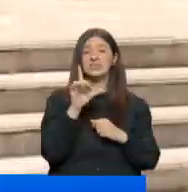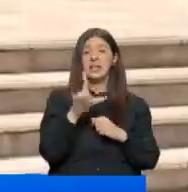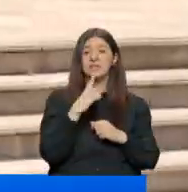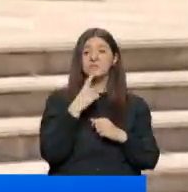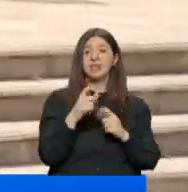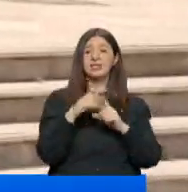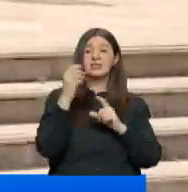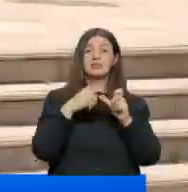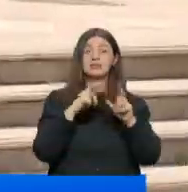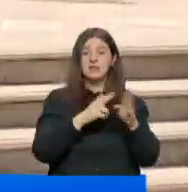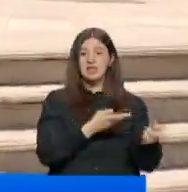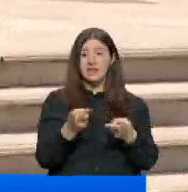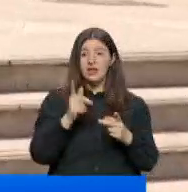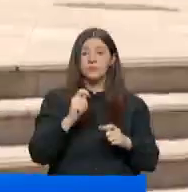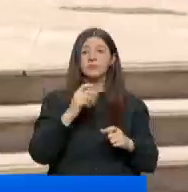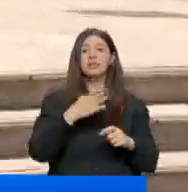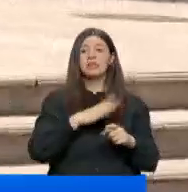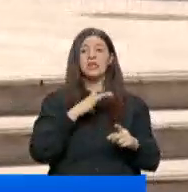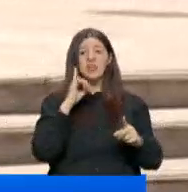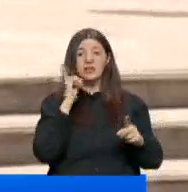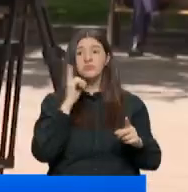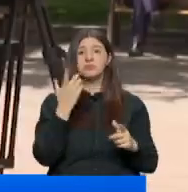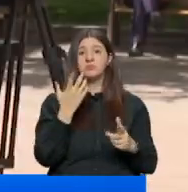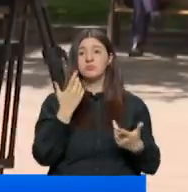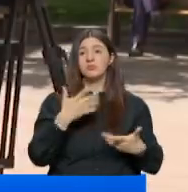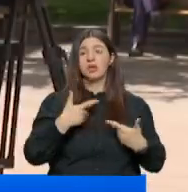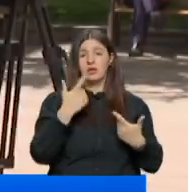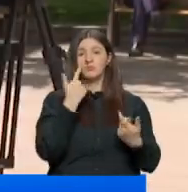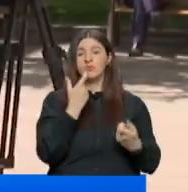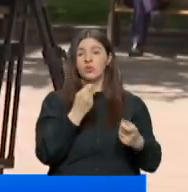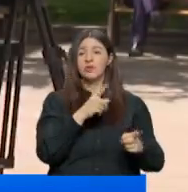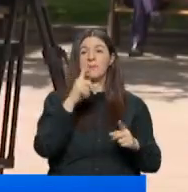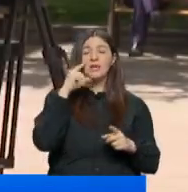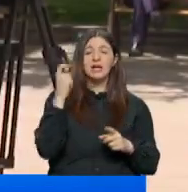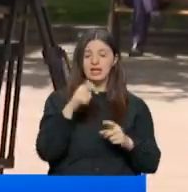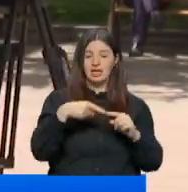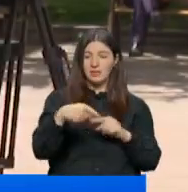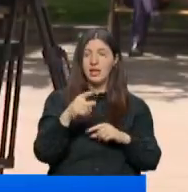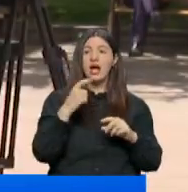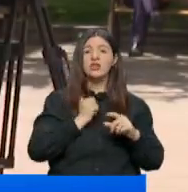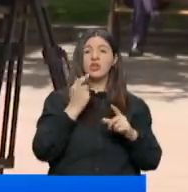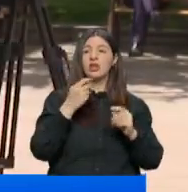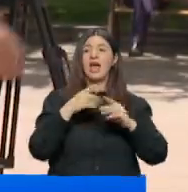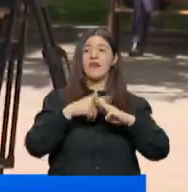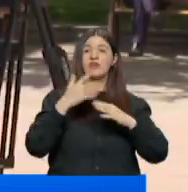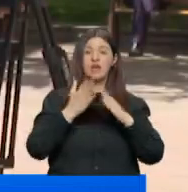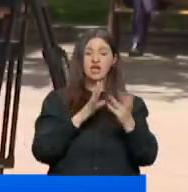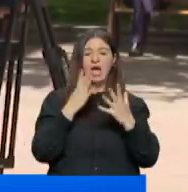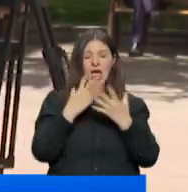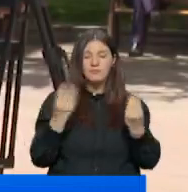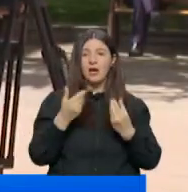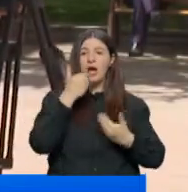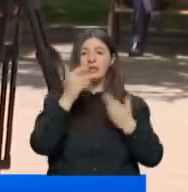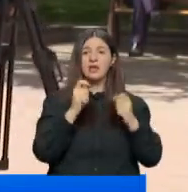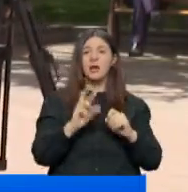diyen DİSK'i davet edip taleplerini dinlemesi de dikkat çekti. Mayıs ayı itibariyle asgari ücretin enflasyon karşısındaki kayıplarını